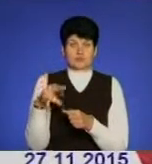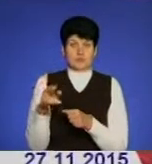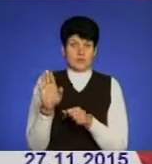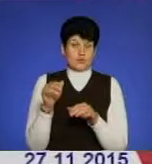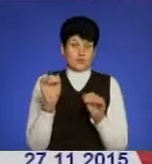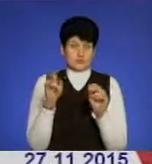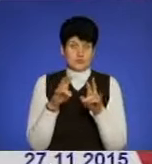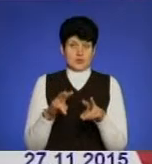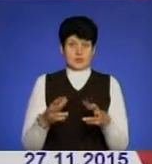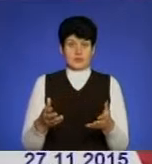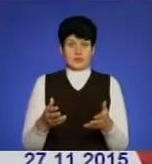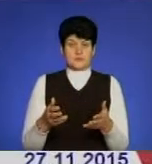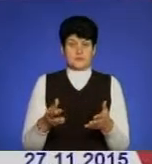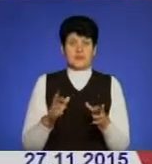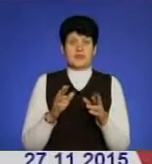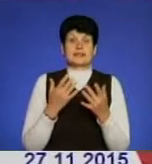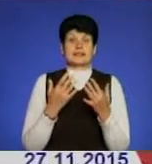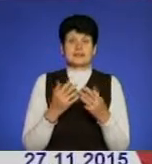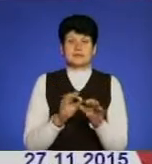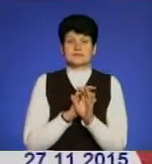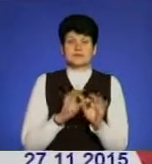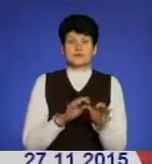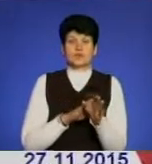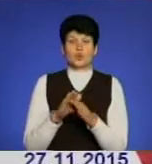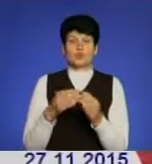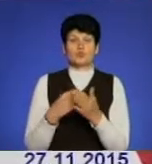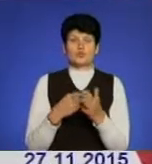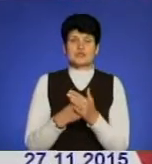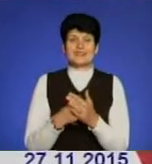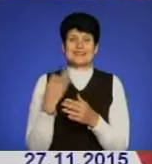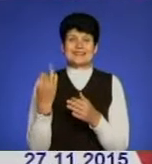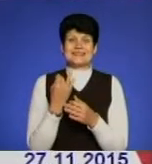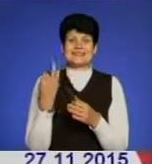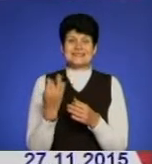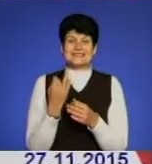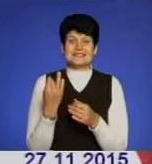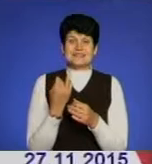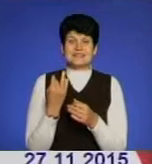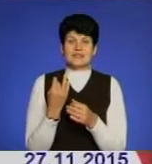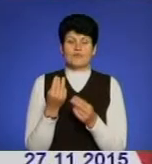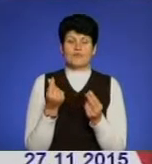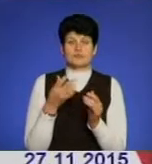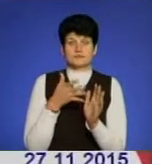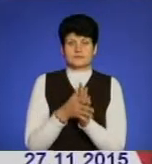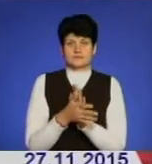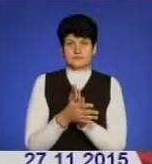проаналізувати, наскільки досконало виконуються бюджети, наскільки вони цікаво йдуть кошти з бюджету.